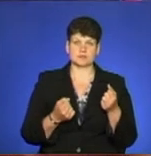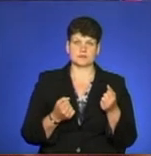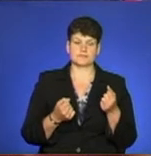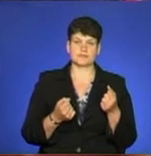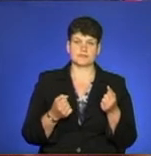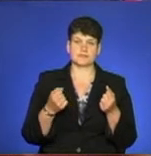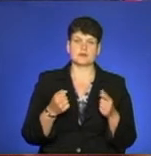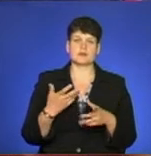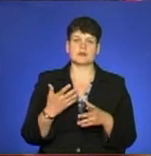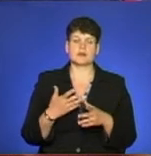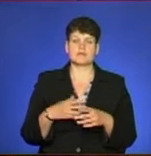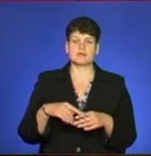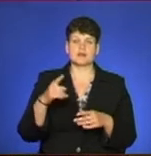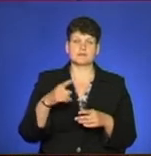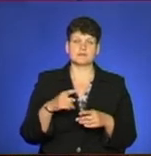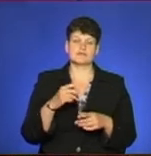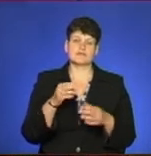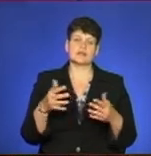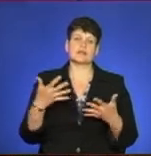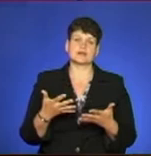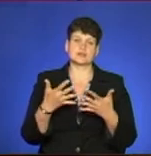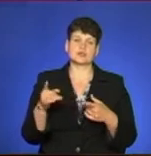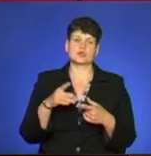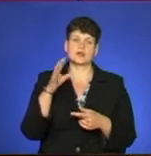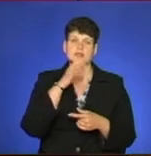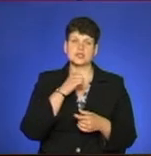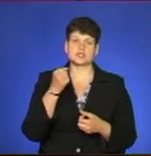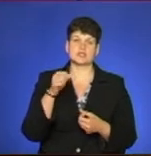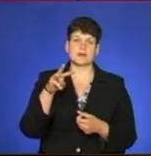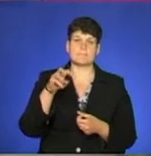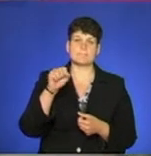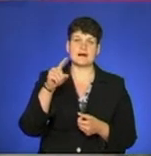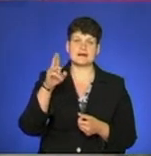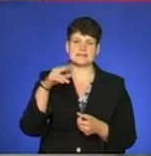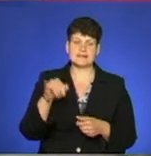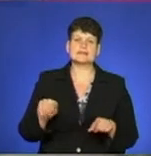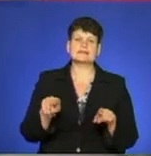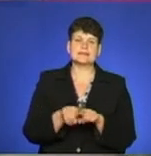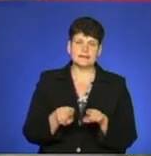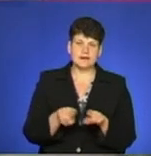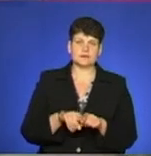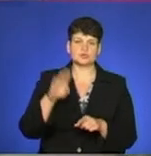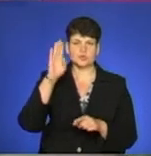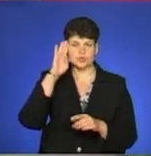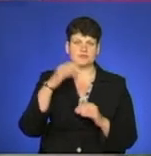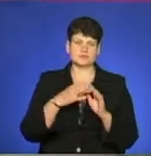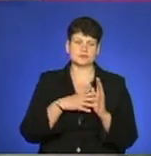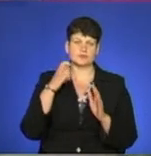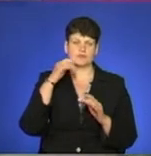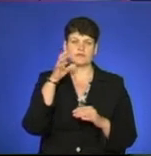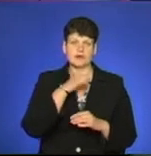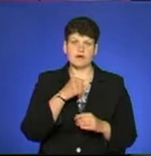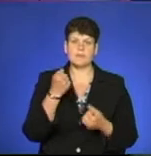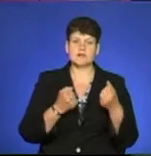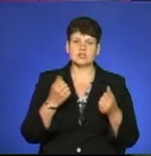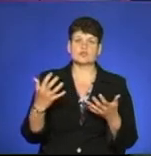заходами співробітники кримінальної поліції встановили, що крадіжка іномарки «Мазда» – теж справа рук 19-річного зловмисника. Машину